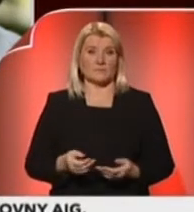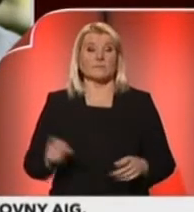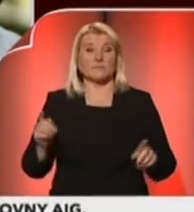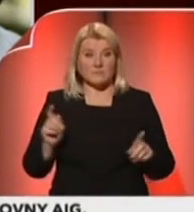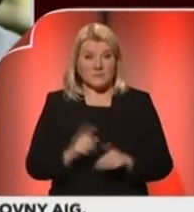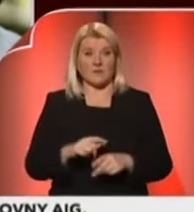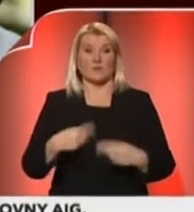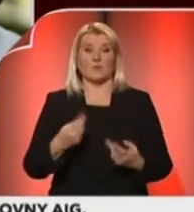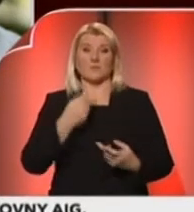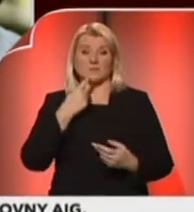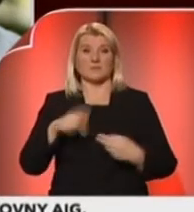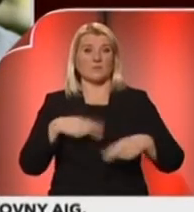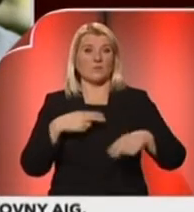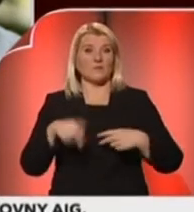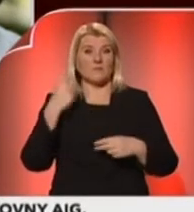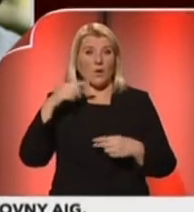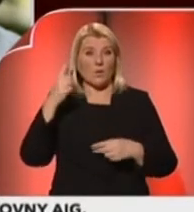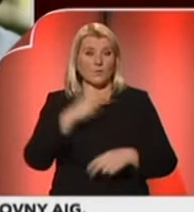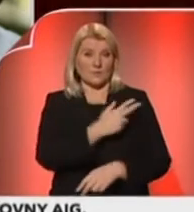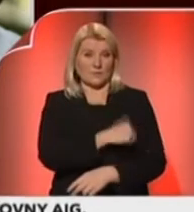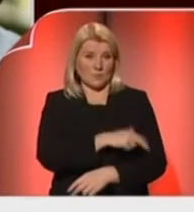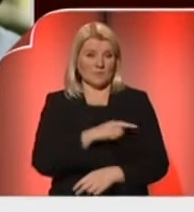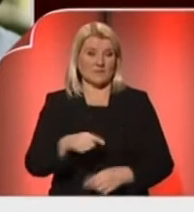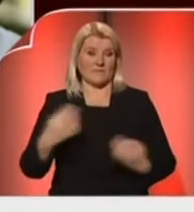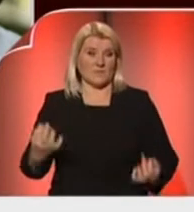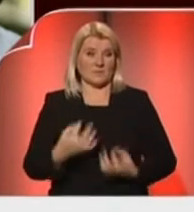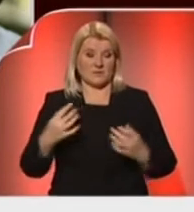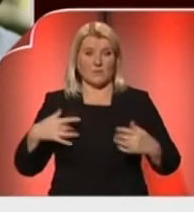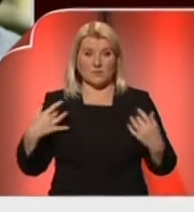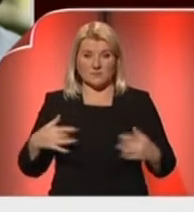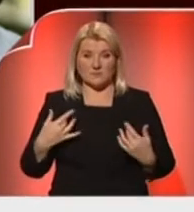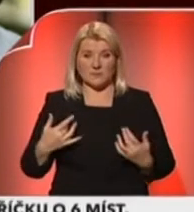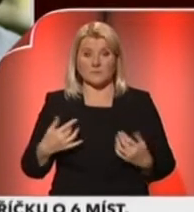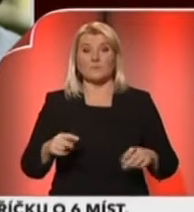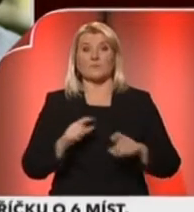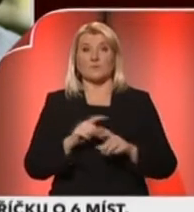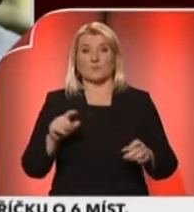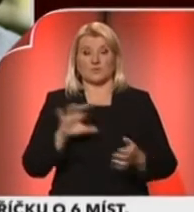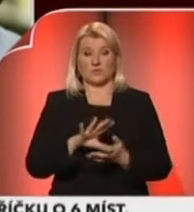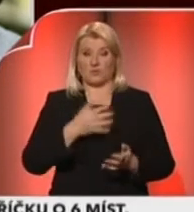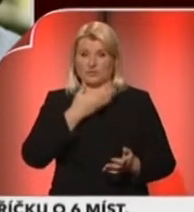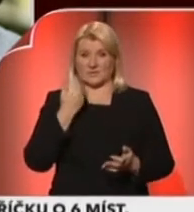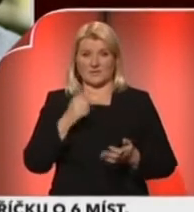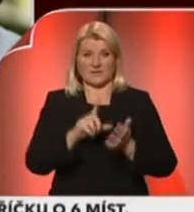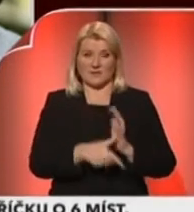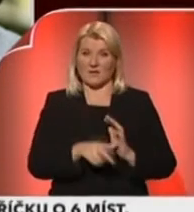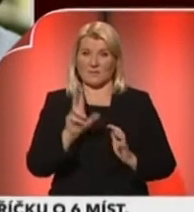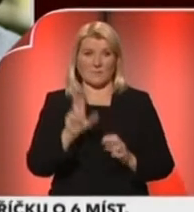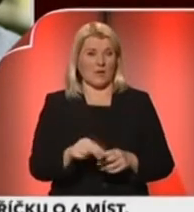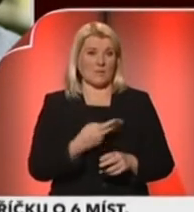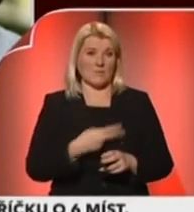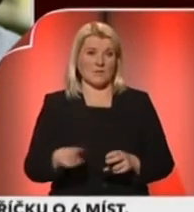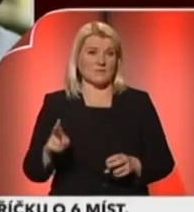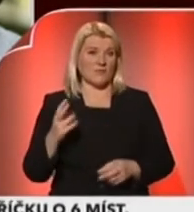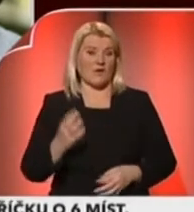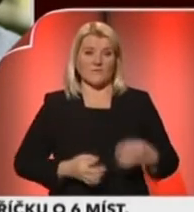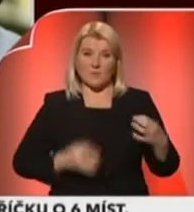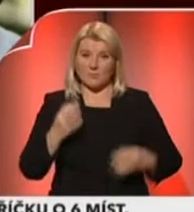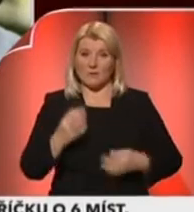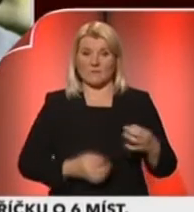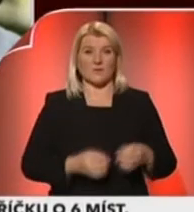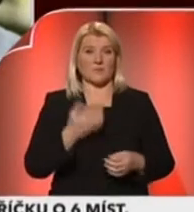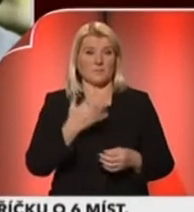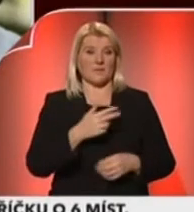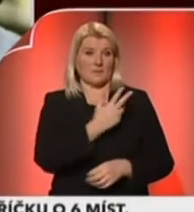fakultními nemocnicemi v oblasti zdravotnictví, protože tady středočeský kraj má fantasticky vybavených